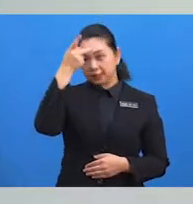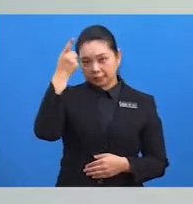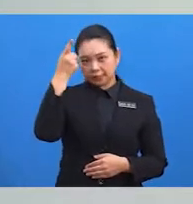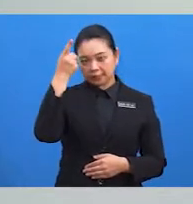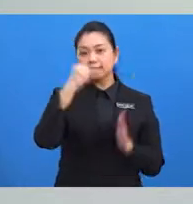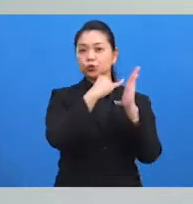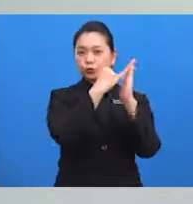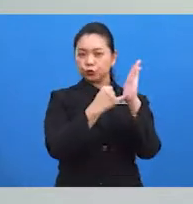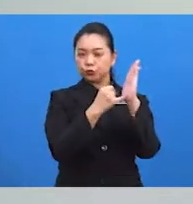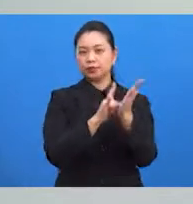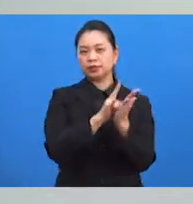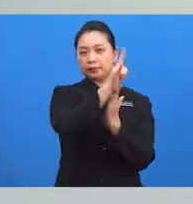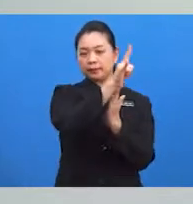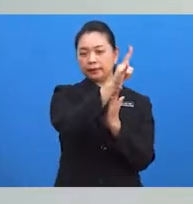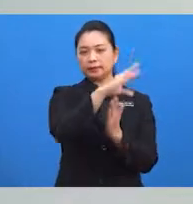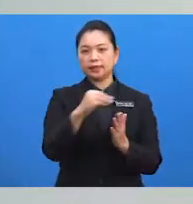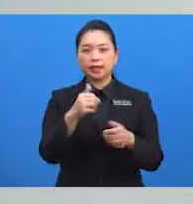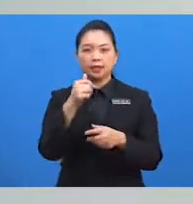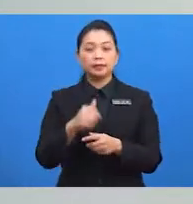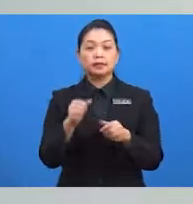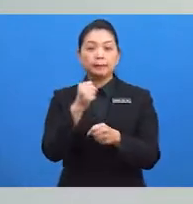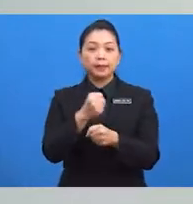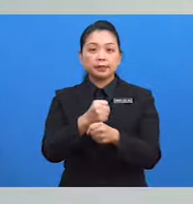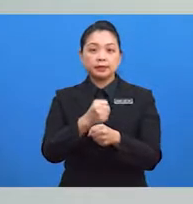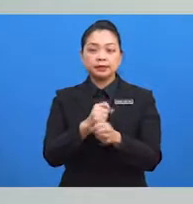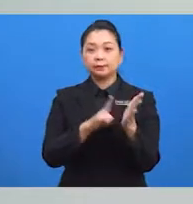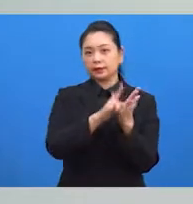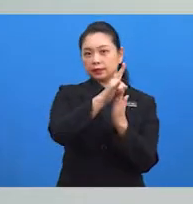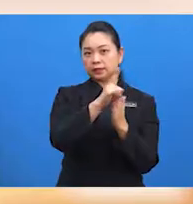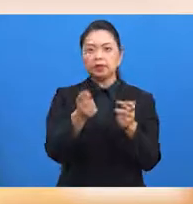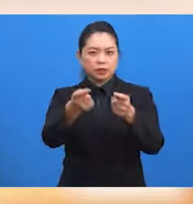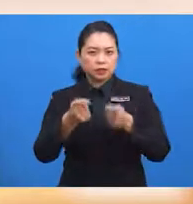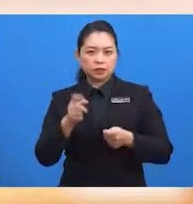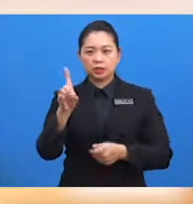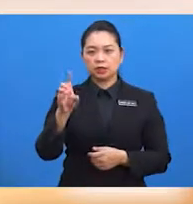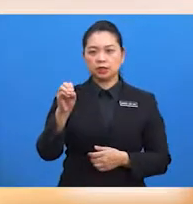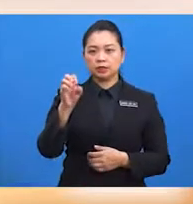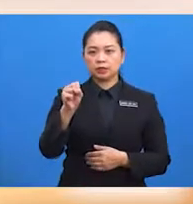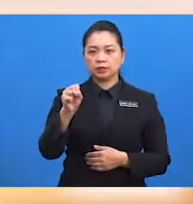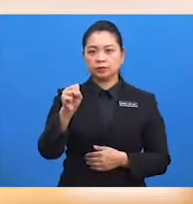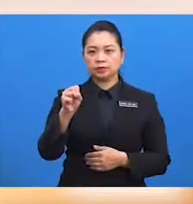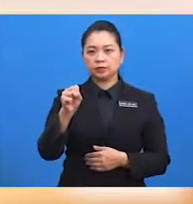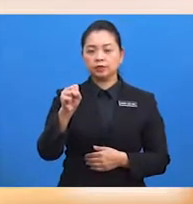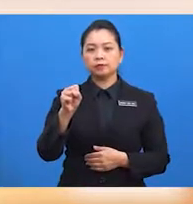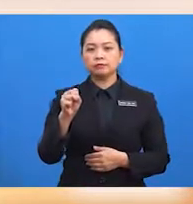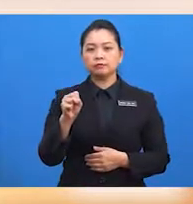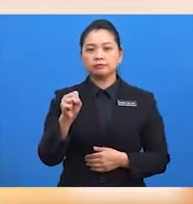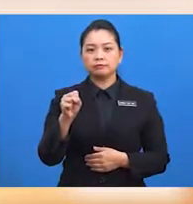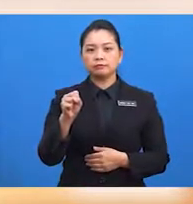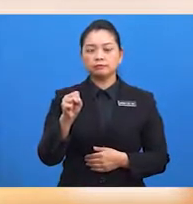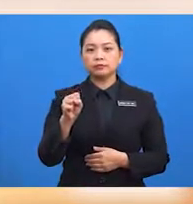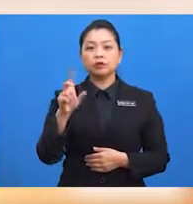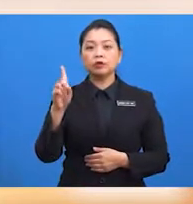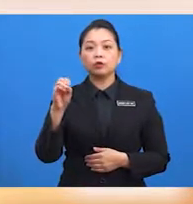jurus terbang dan Kru pesawat lazimnya menerima dosis sinar kosmik yang melebihi